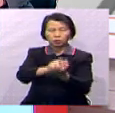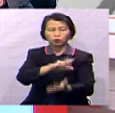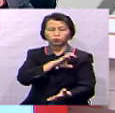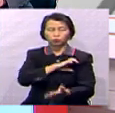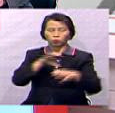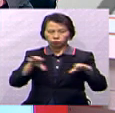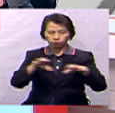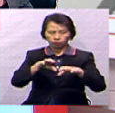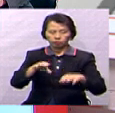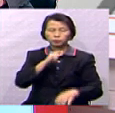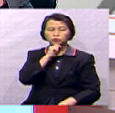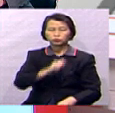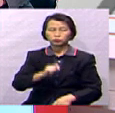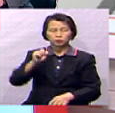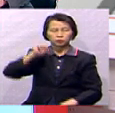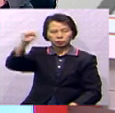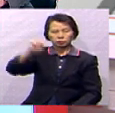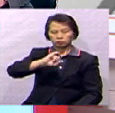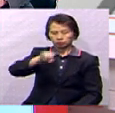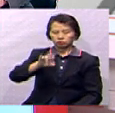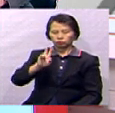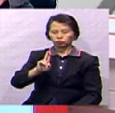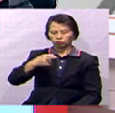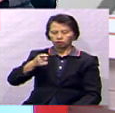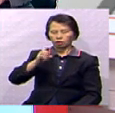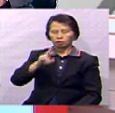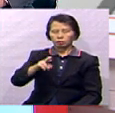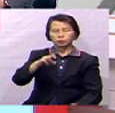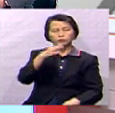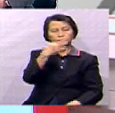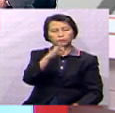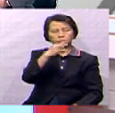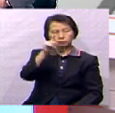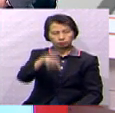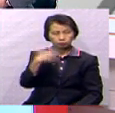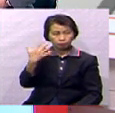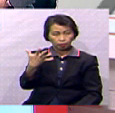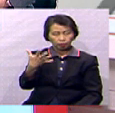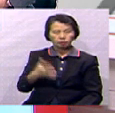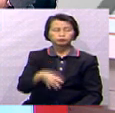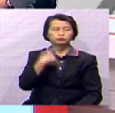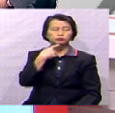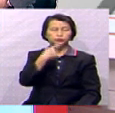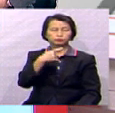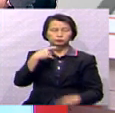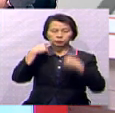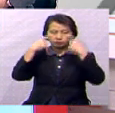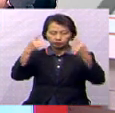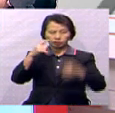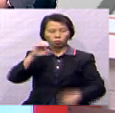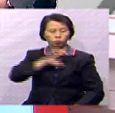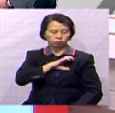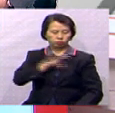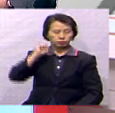yang dibuat Yang di-Pertua Negeri Sabah Tun Dr. Juha Datuk Mahirudin pada 19 Mei lepas. Tegas Pesuruhjaya Polis Sabah